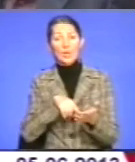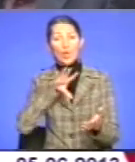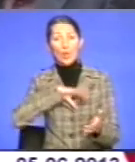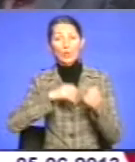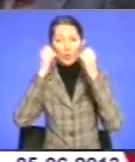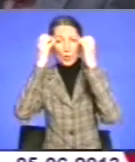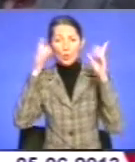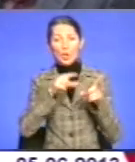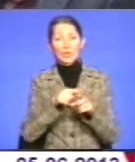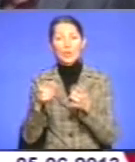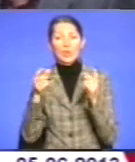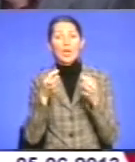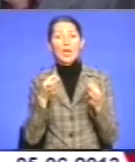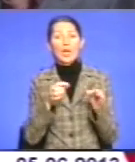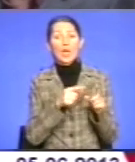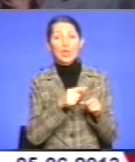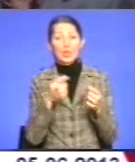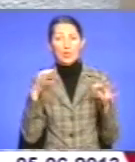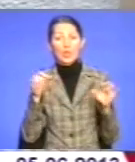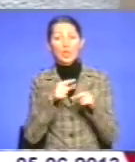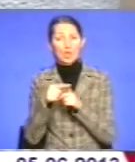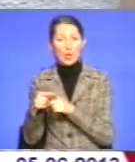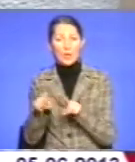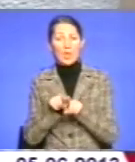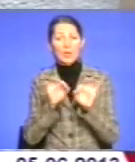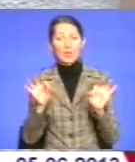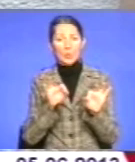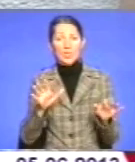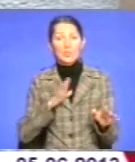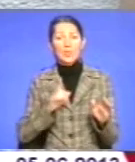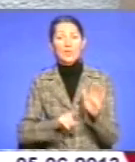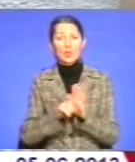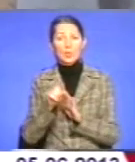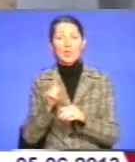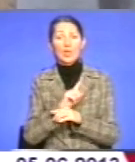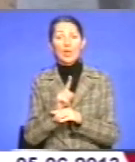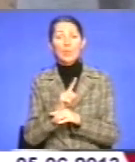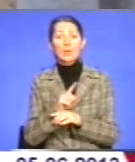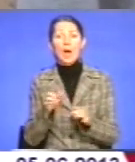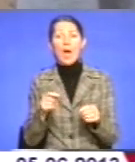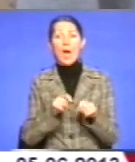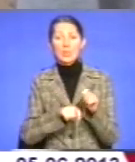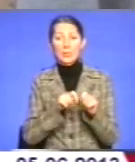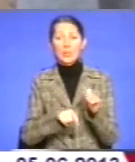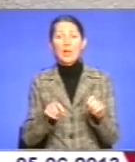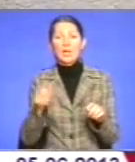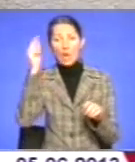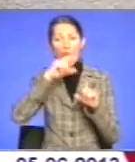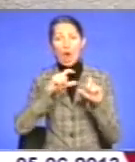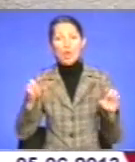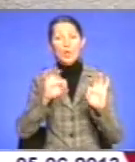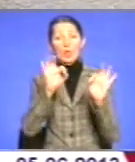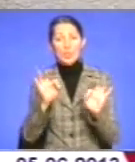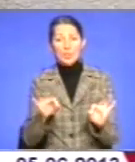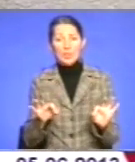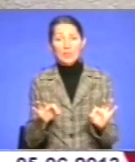інформації. Ігор Герета став засновником Тернопільської експериментальної школи мистецтв, яка тепер носить його ім'я. Погода була